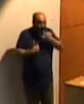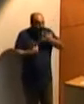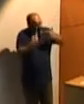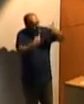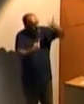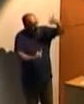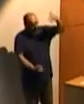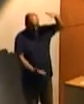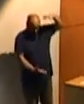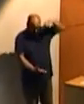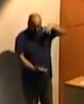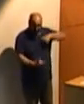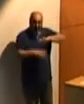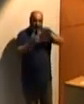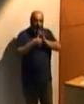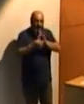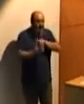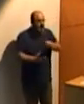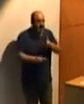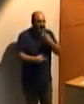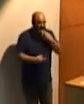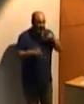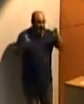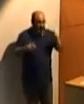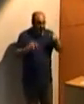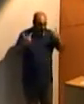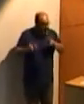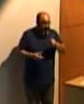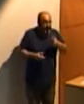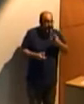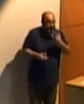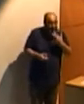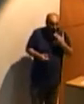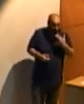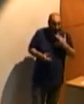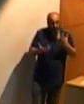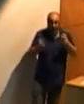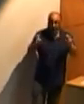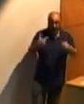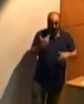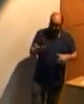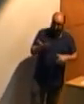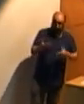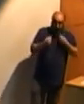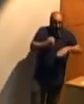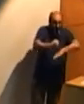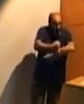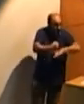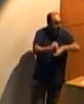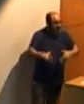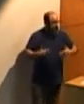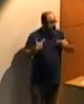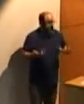relation imparfaite donc l'imperfection qui me semble t'il le fondement même du vivant